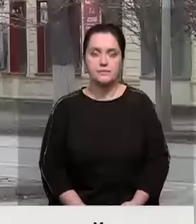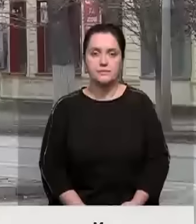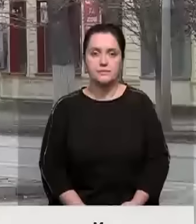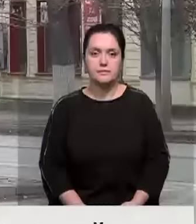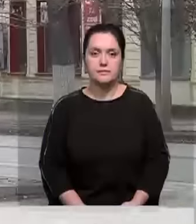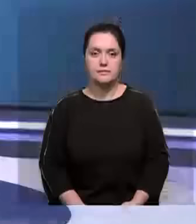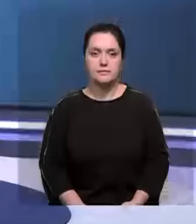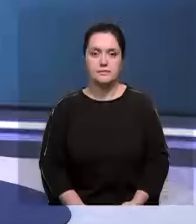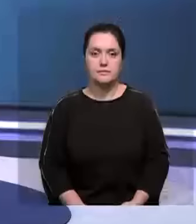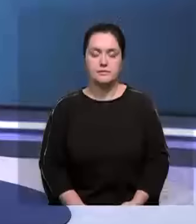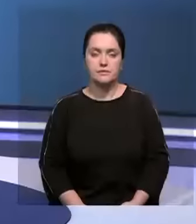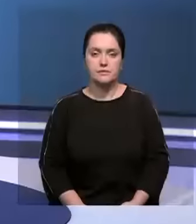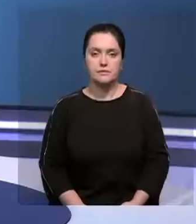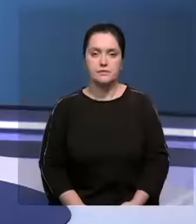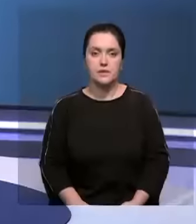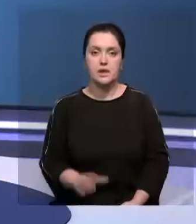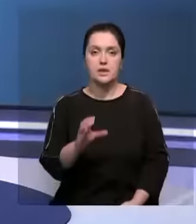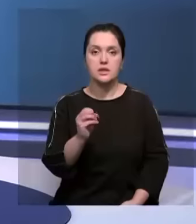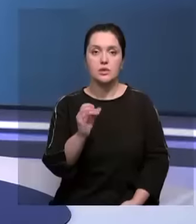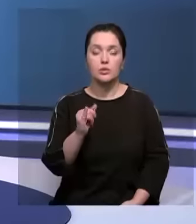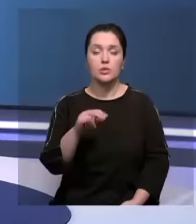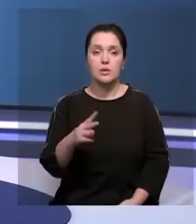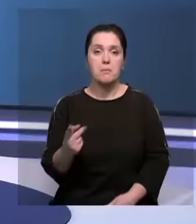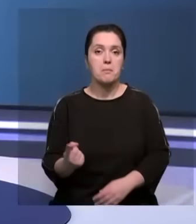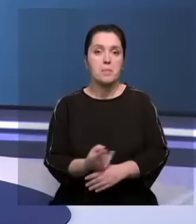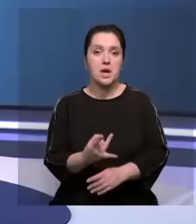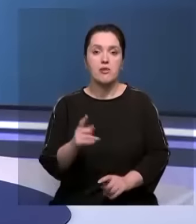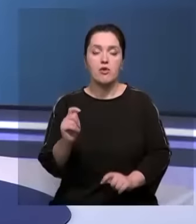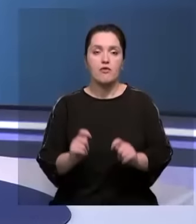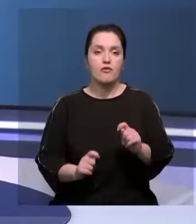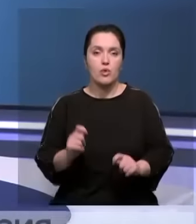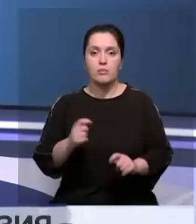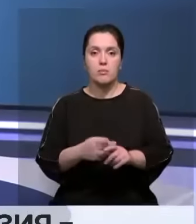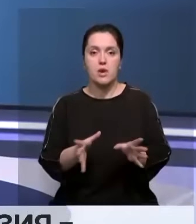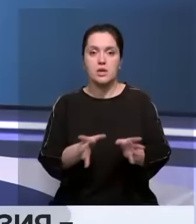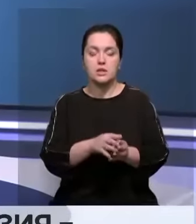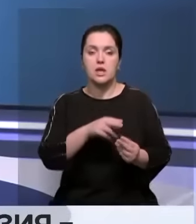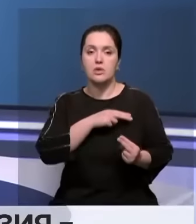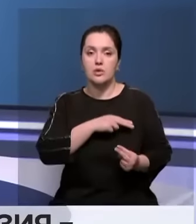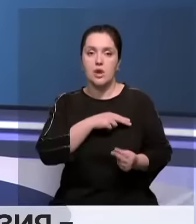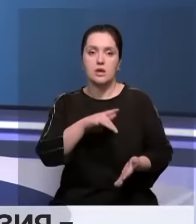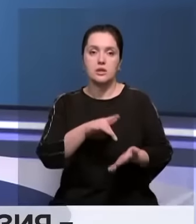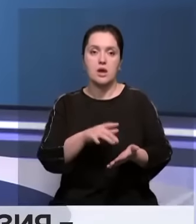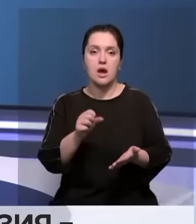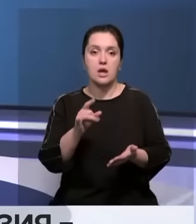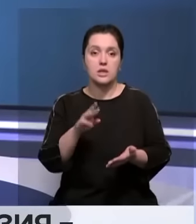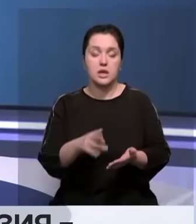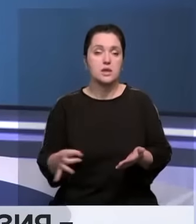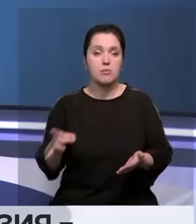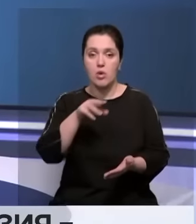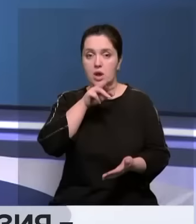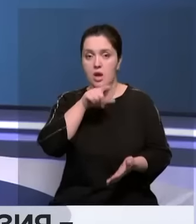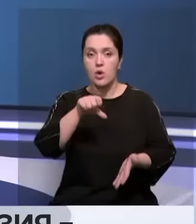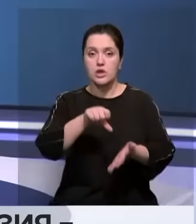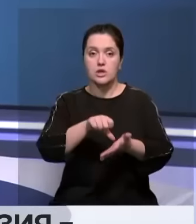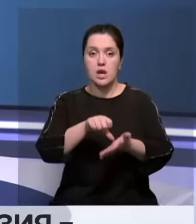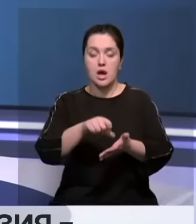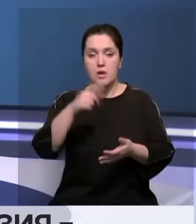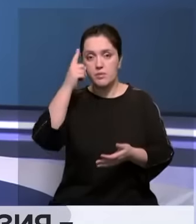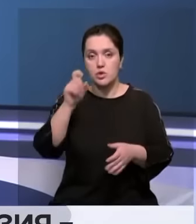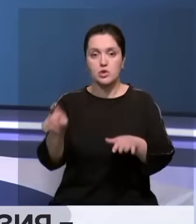24KZ. В Сеуле впервые прошел форум межрегионального сотрудничества Центральная Азия, Республика Корея.